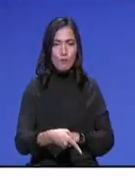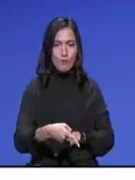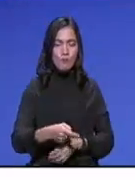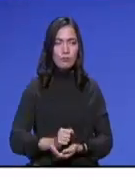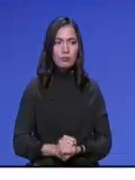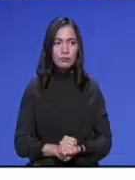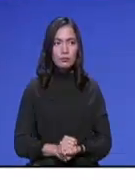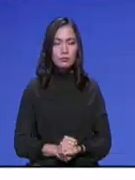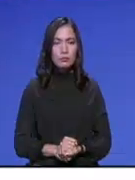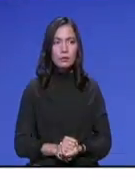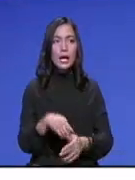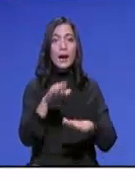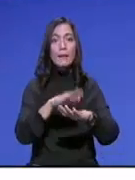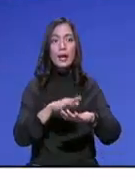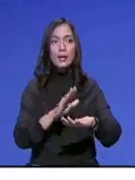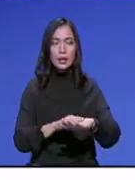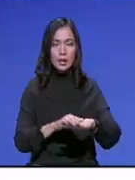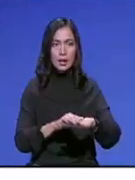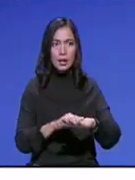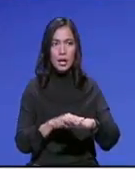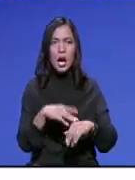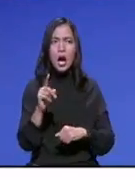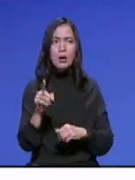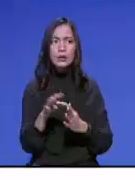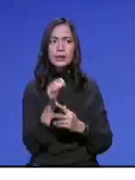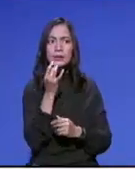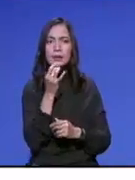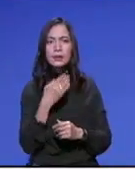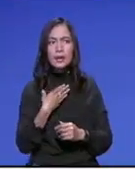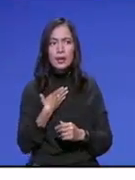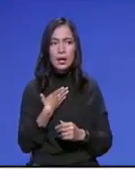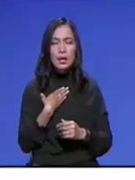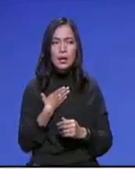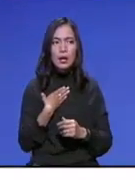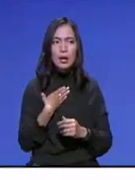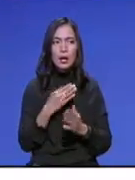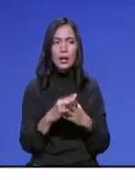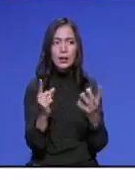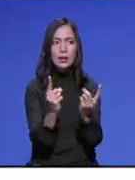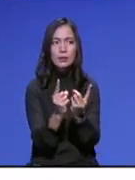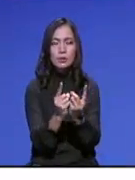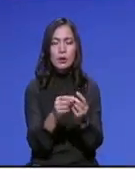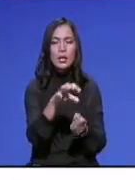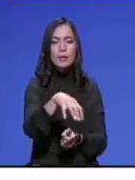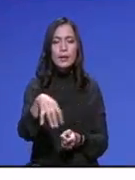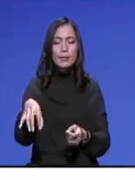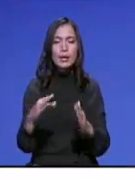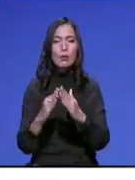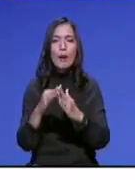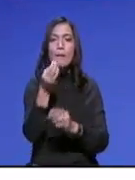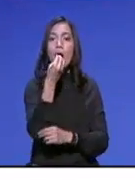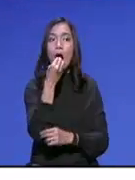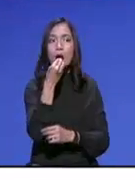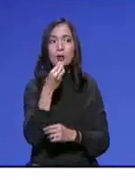Baru sore saya panggil Pak Sekda untuk melakukan pengecekan izin. Nanti mungkin hari ini saya akan dapatnya. Tapi food court dan lain-lain